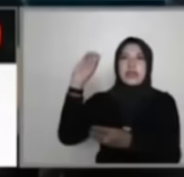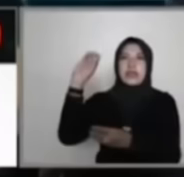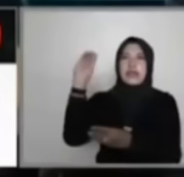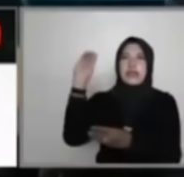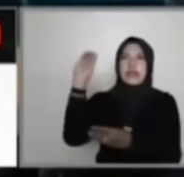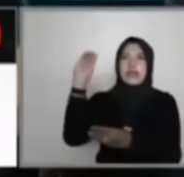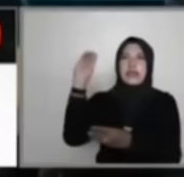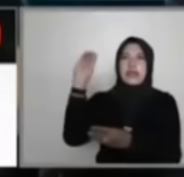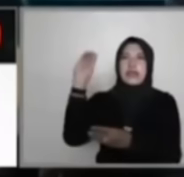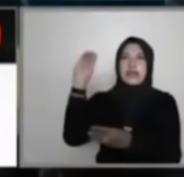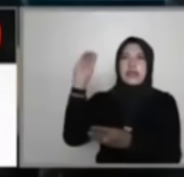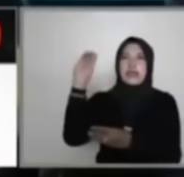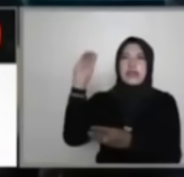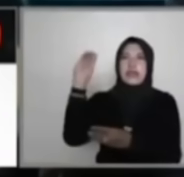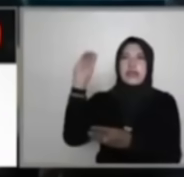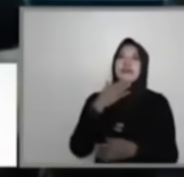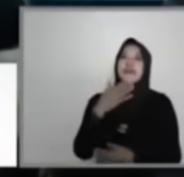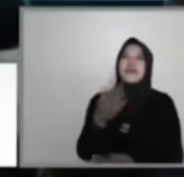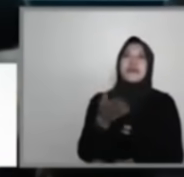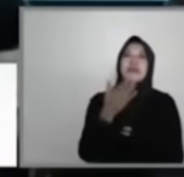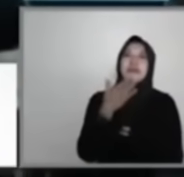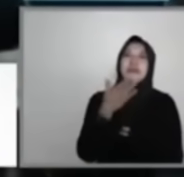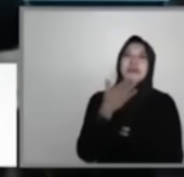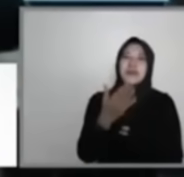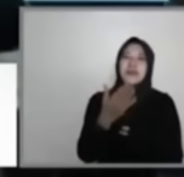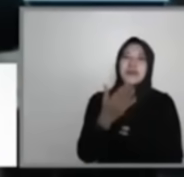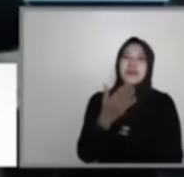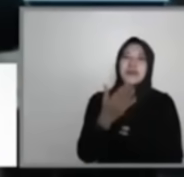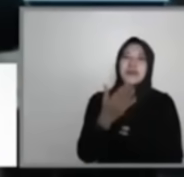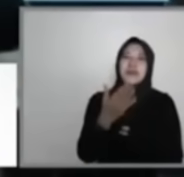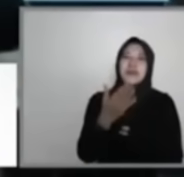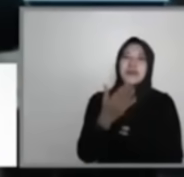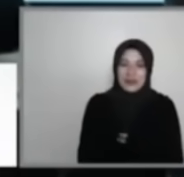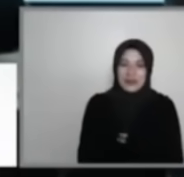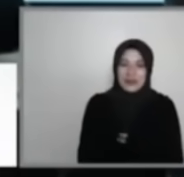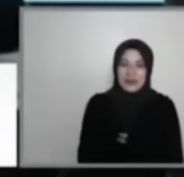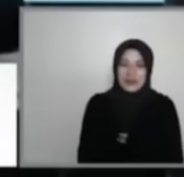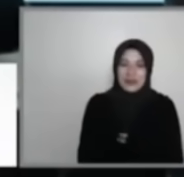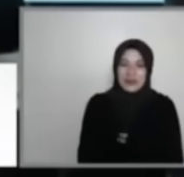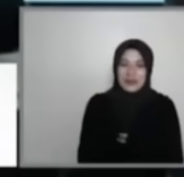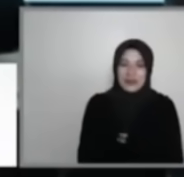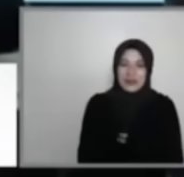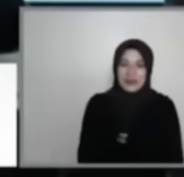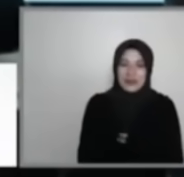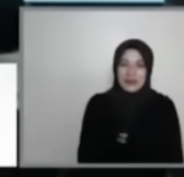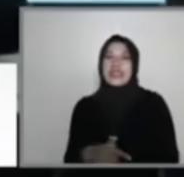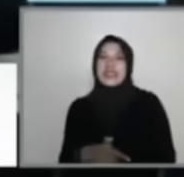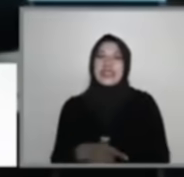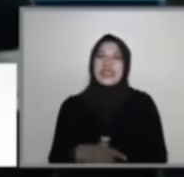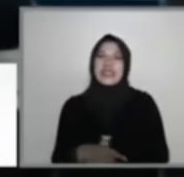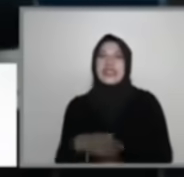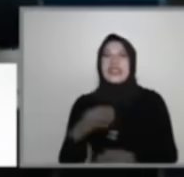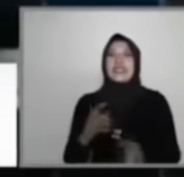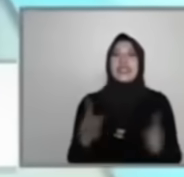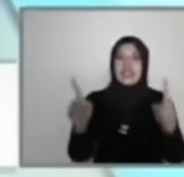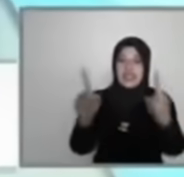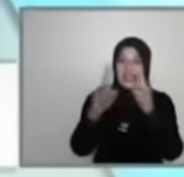untuk mewujudkan waktu habis, dana otsus. Terima kasih, waktu habis. Terima kasih. Itu tadi sesi debat dari pertanyaan yang dilontarkan